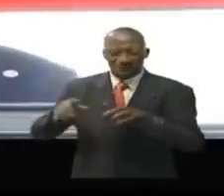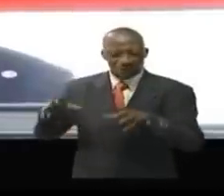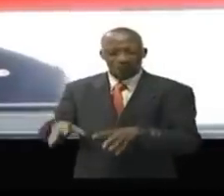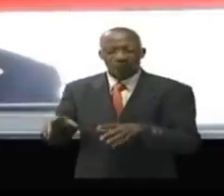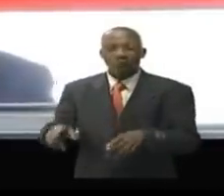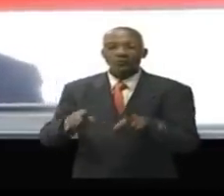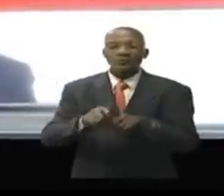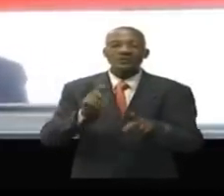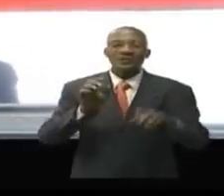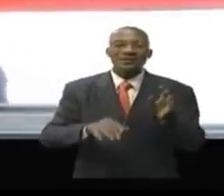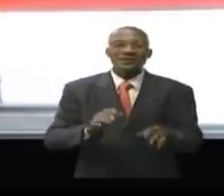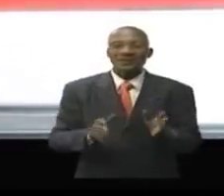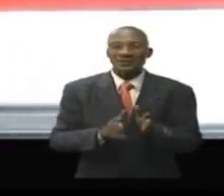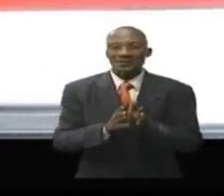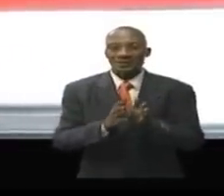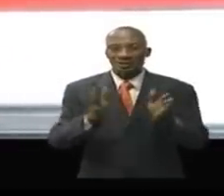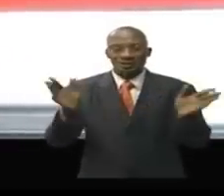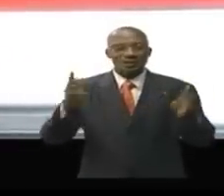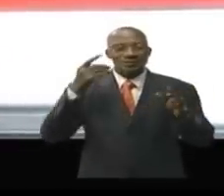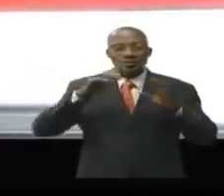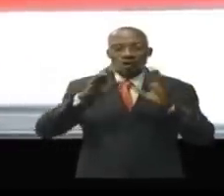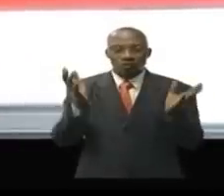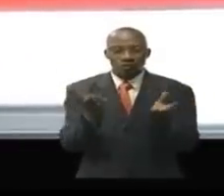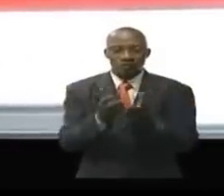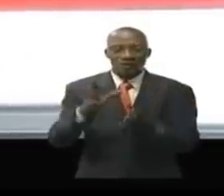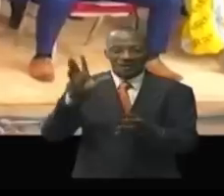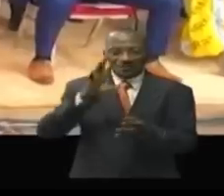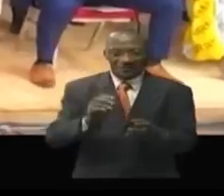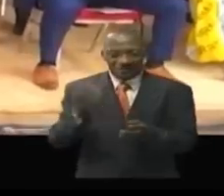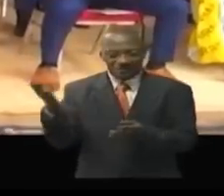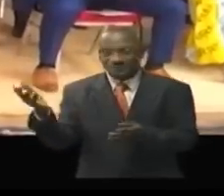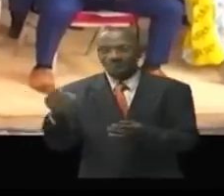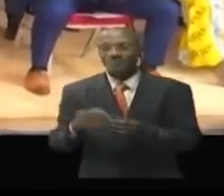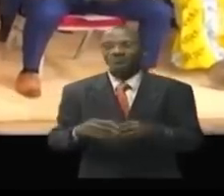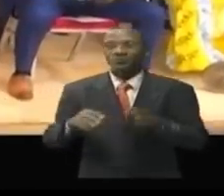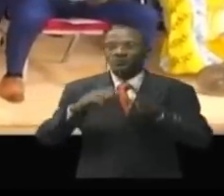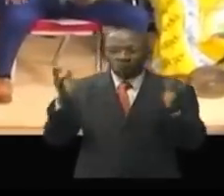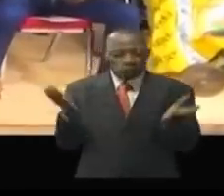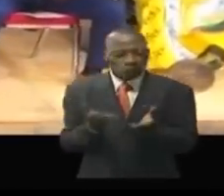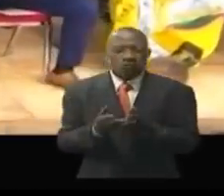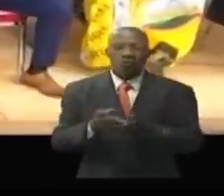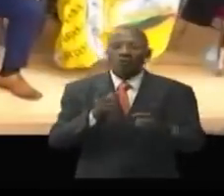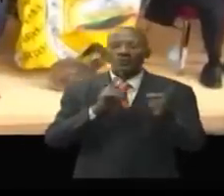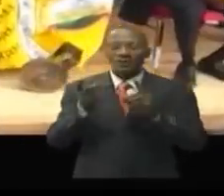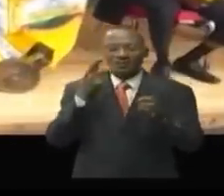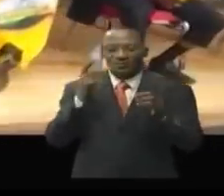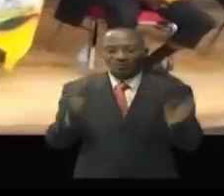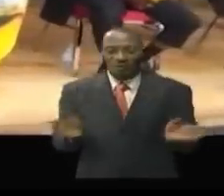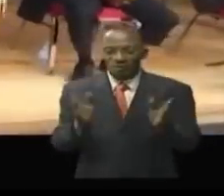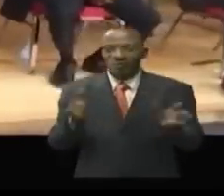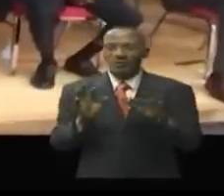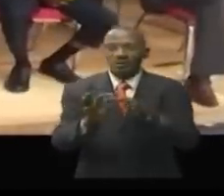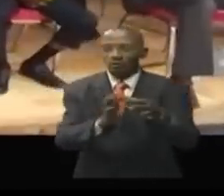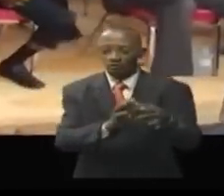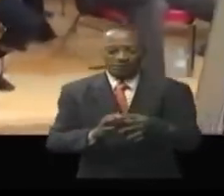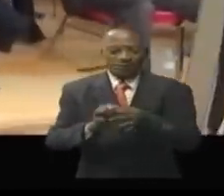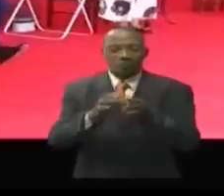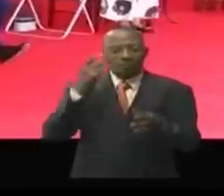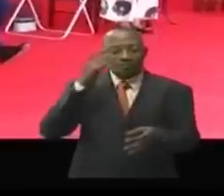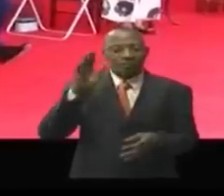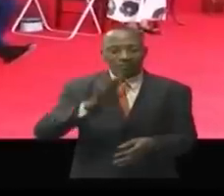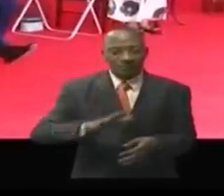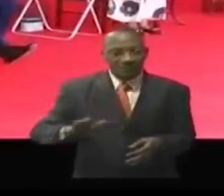Eastern Africa Community. Tous ont plaidé pour le renforcement de la coopération entre États et le retour